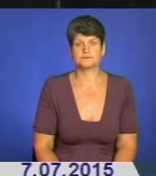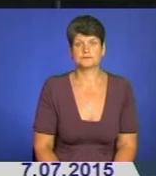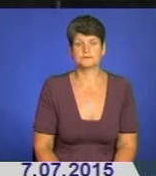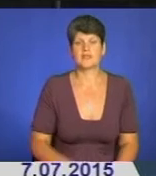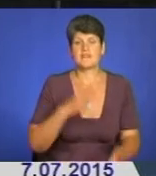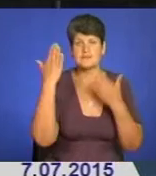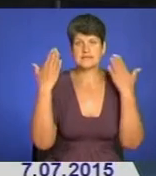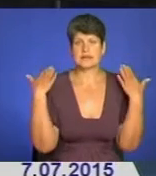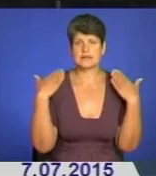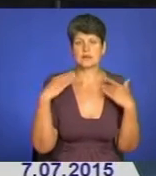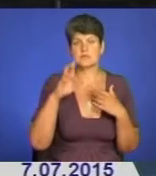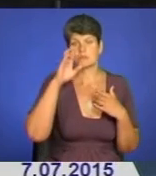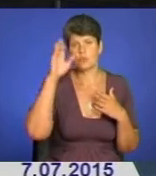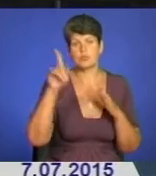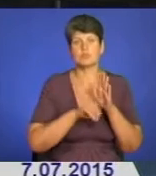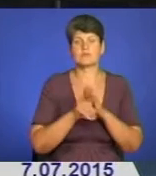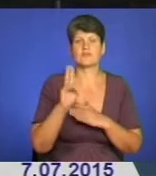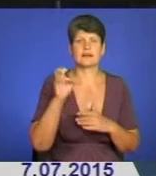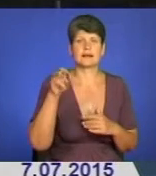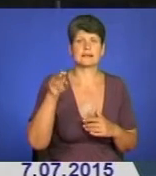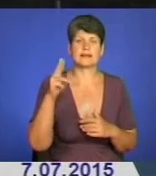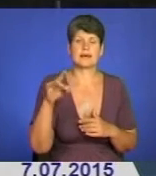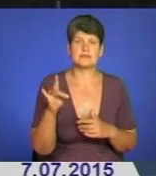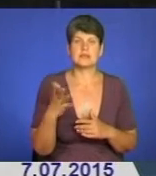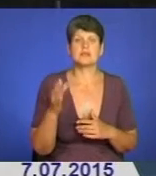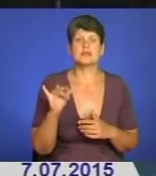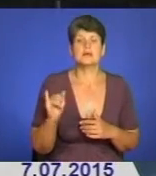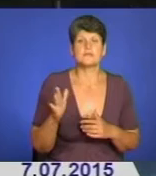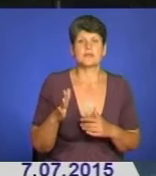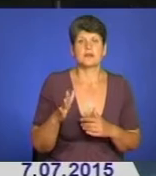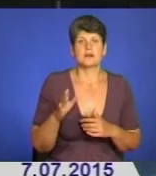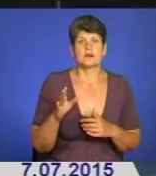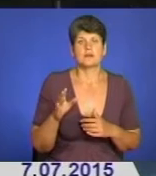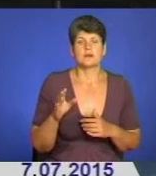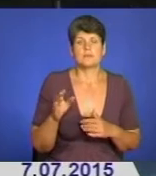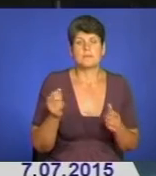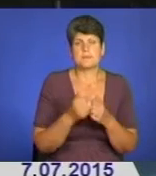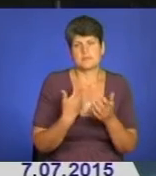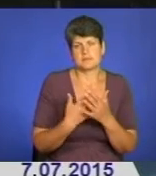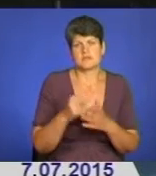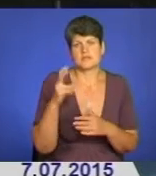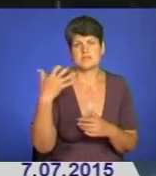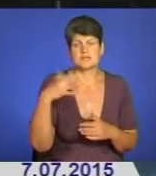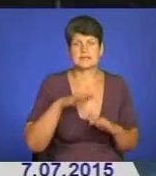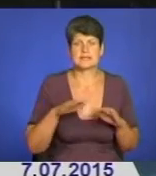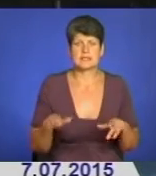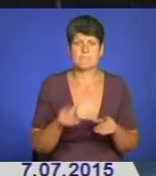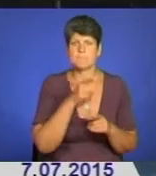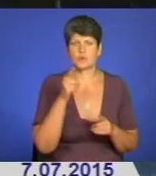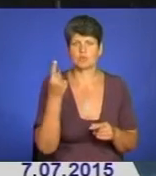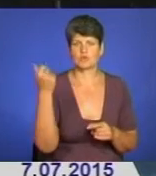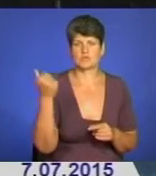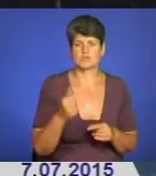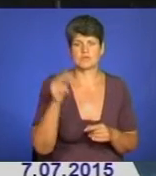Веселі канікули з Богом розпочалися при архікатедральному соборі непорочного зачаття Пресвятої Богородиці. Понад 250 дітей протягом тижня